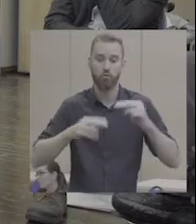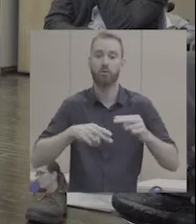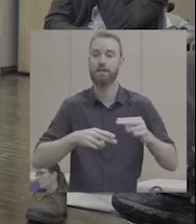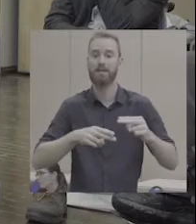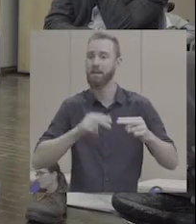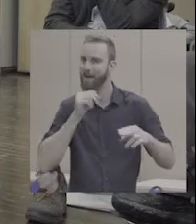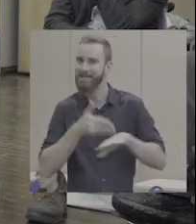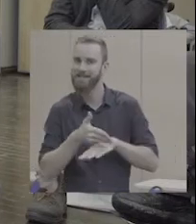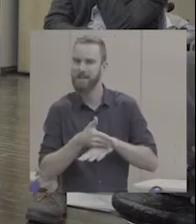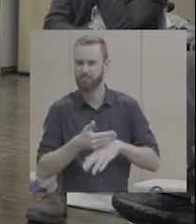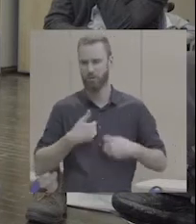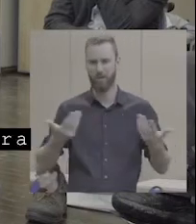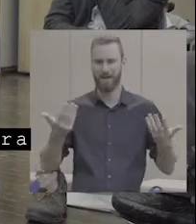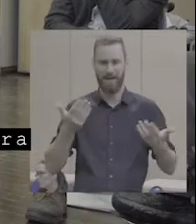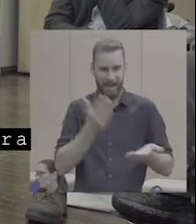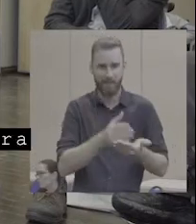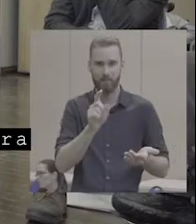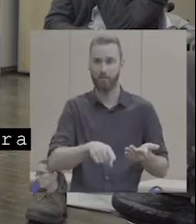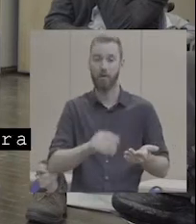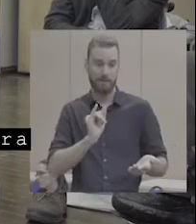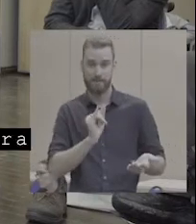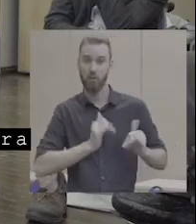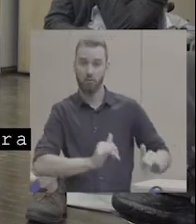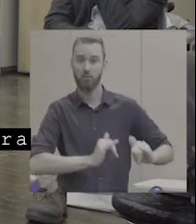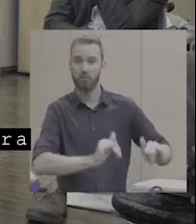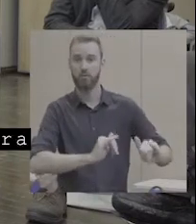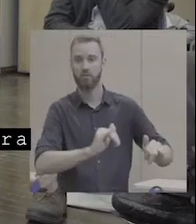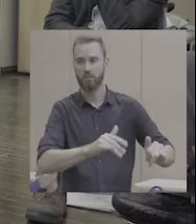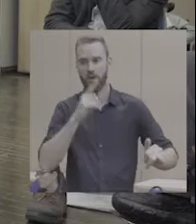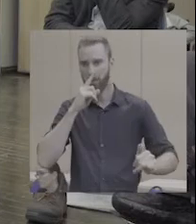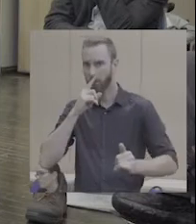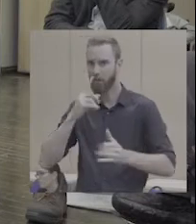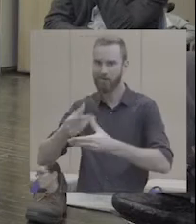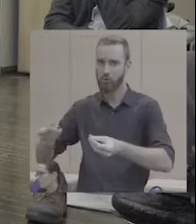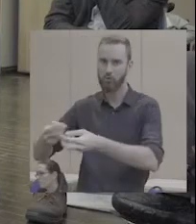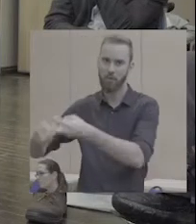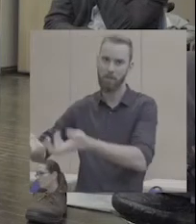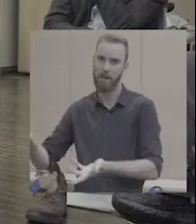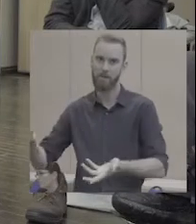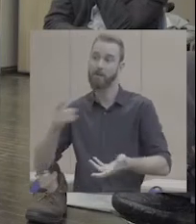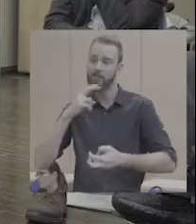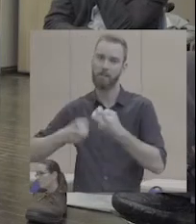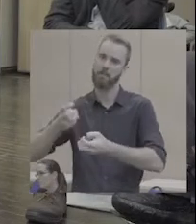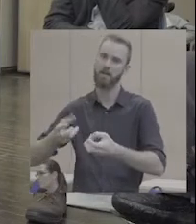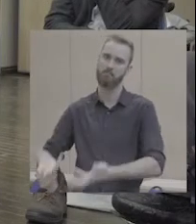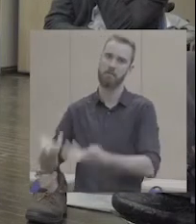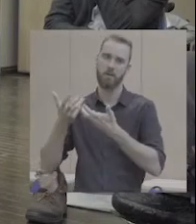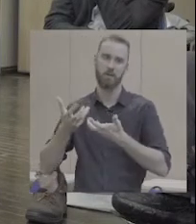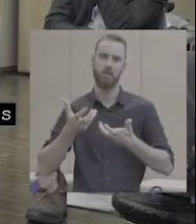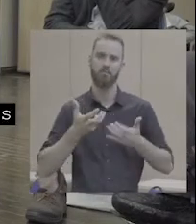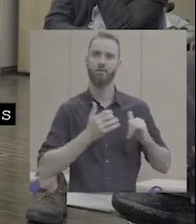là. Si on n'arrête pas ça, on n'arrivera pas à résoudre une problématique comme